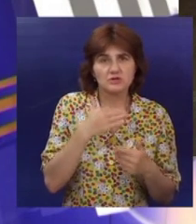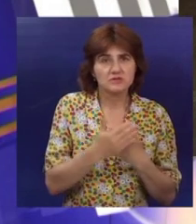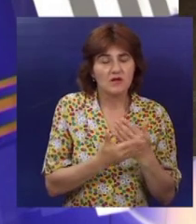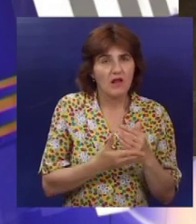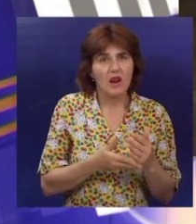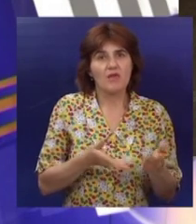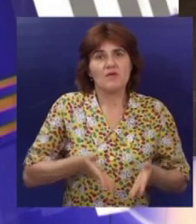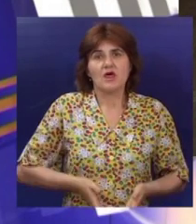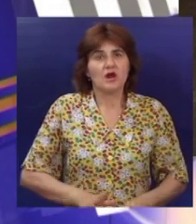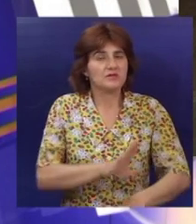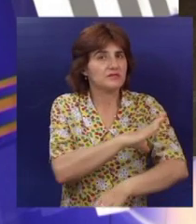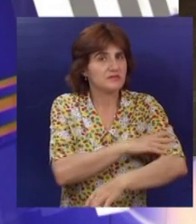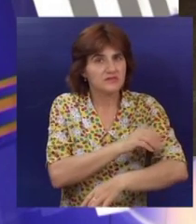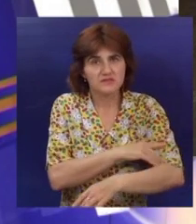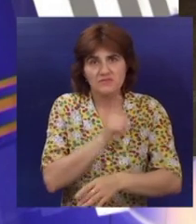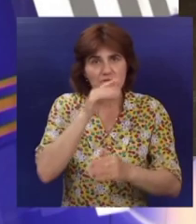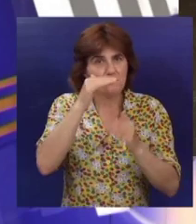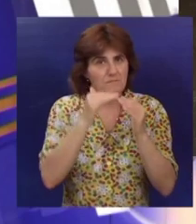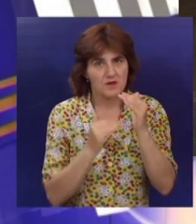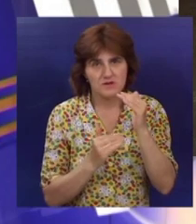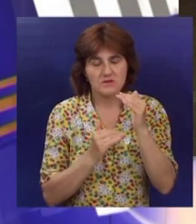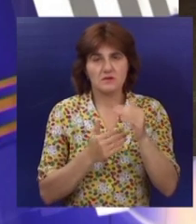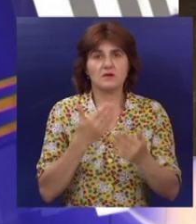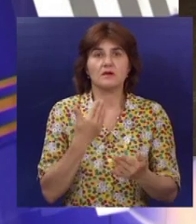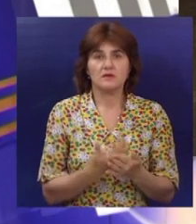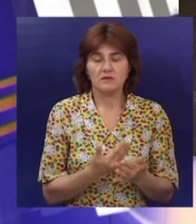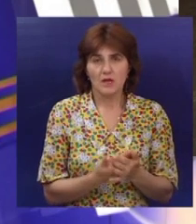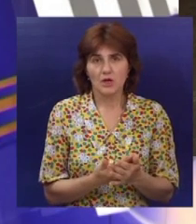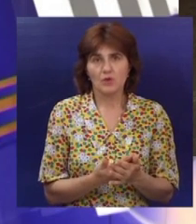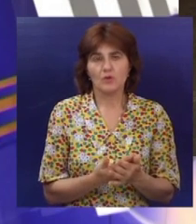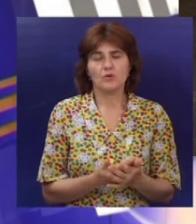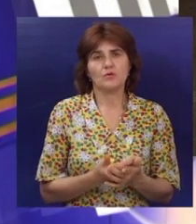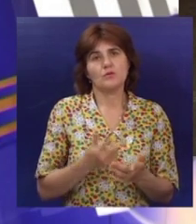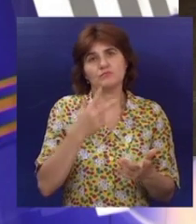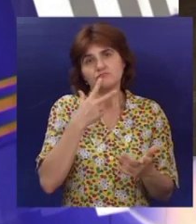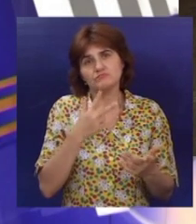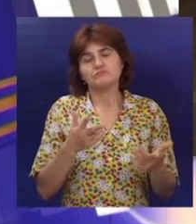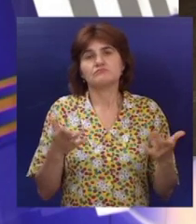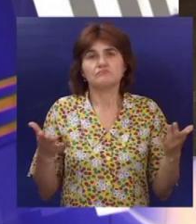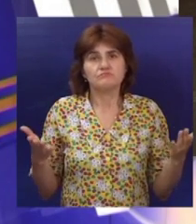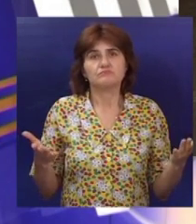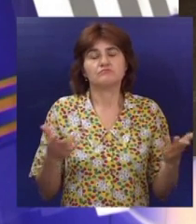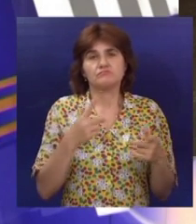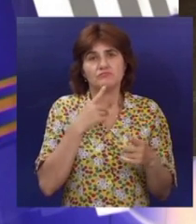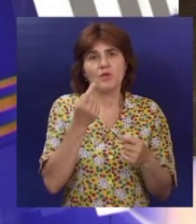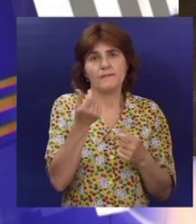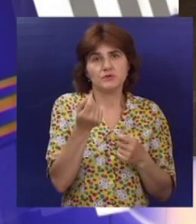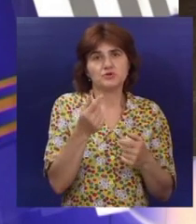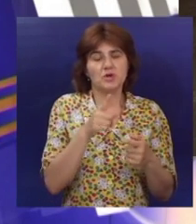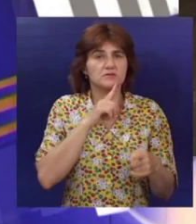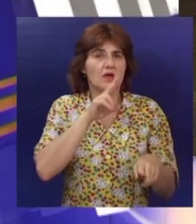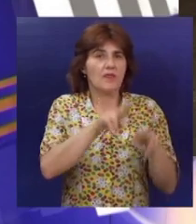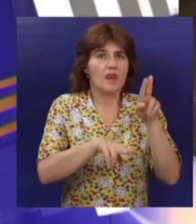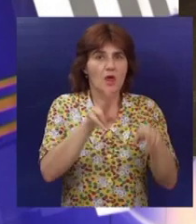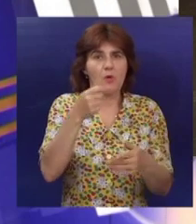pšenicom, rod je znatno manji i od očekivanog, tako da pšenicu